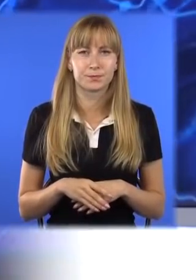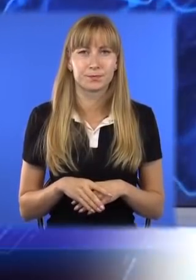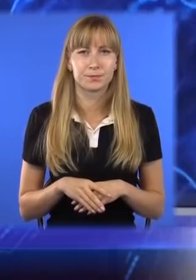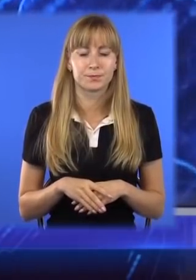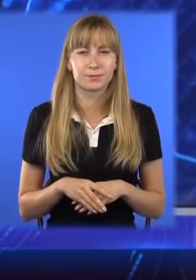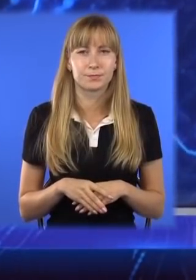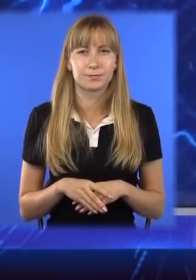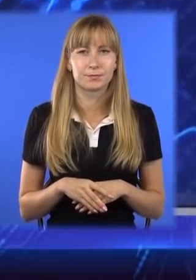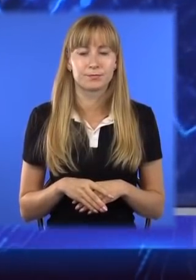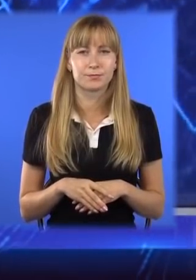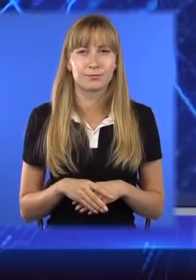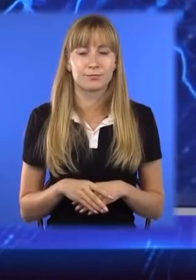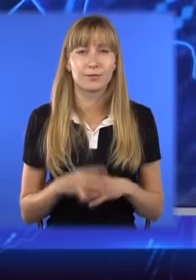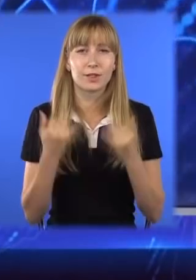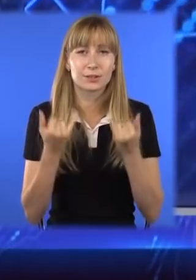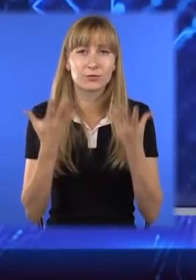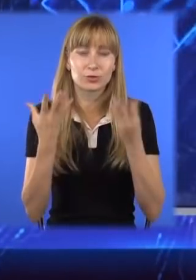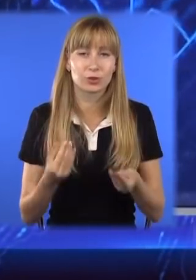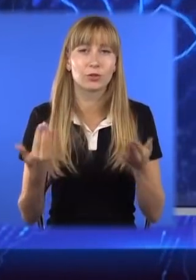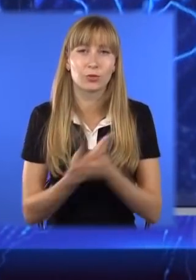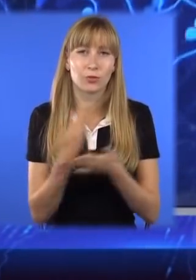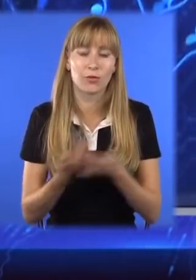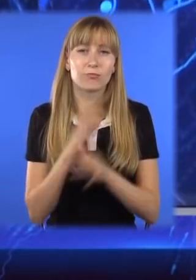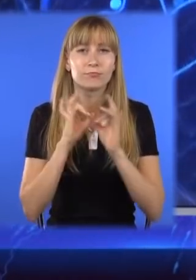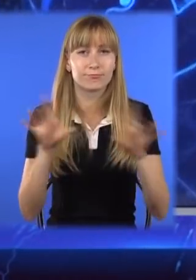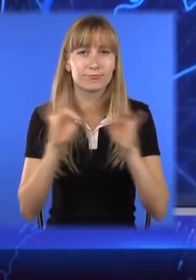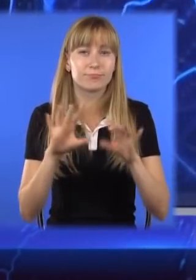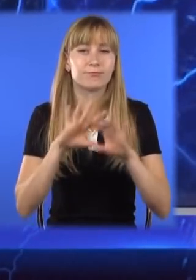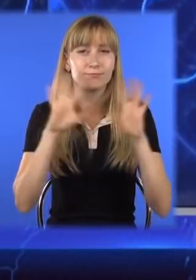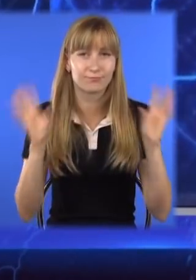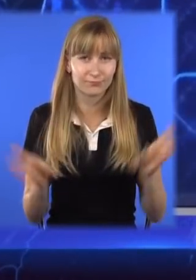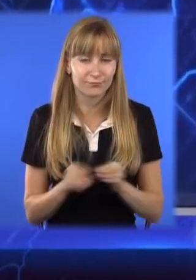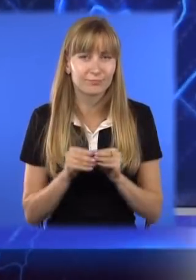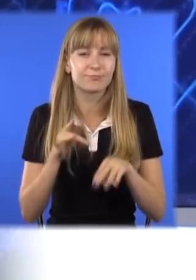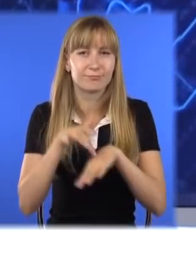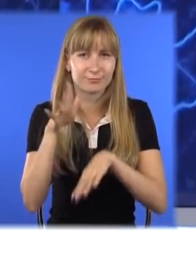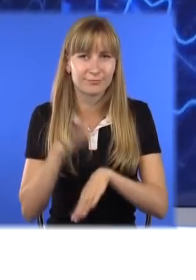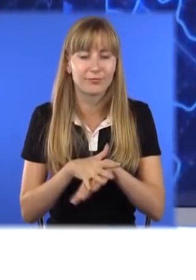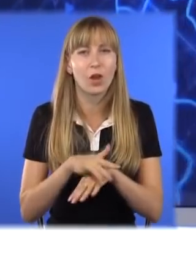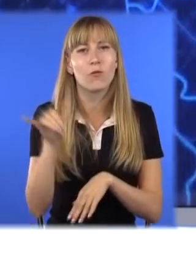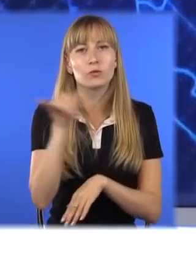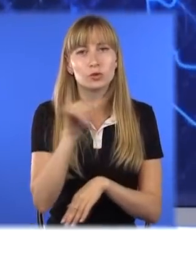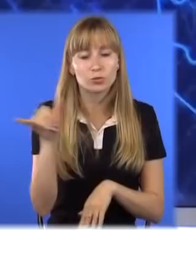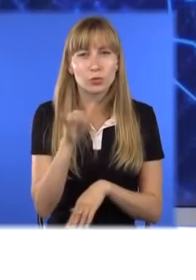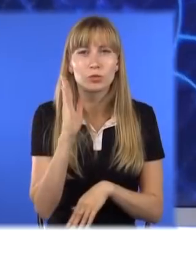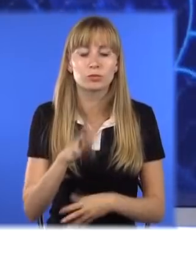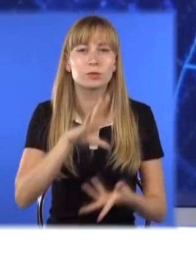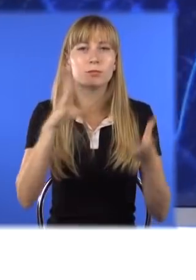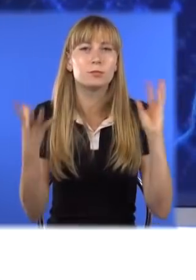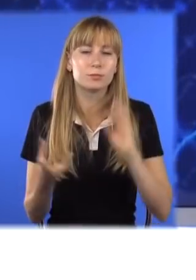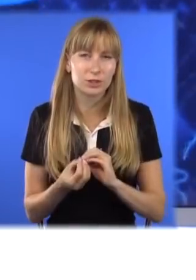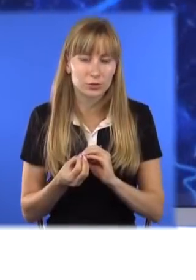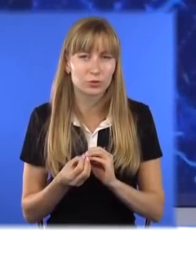Таким побачили цей день журналісти першого міського. У суботу не пропустіть підсумки тижня з Юлією Ємельяновою.